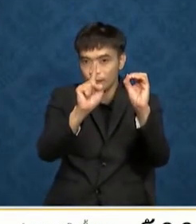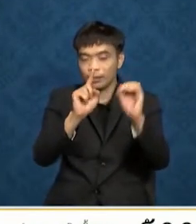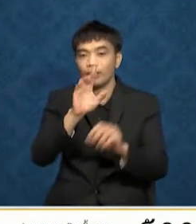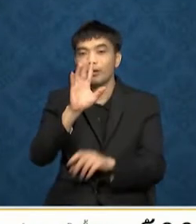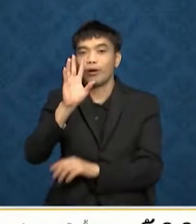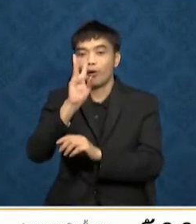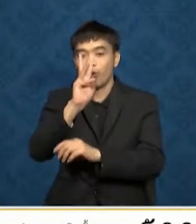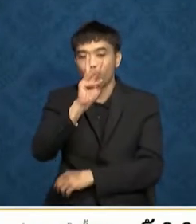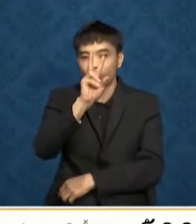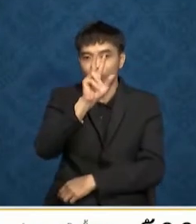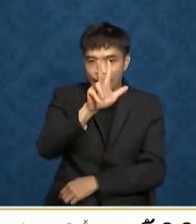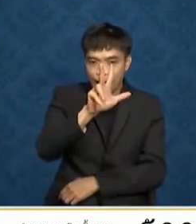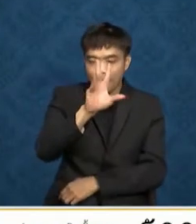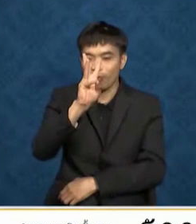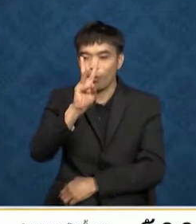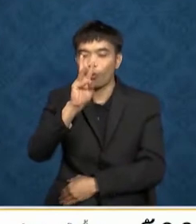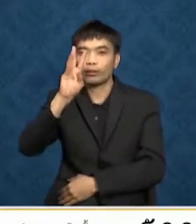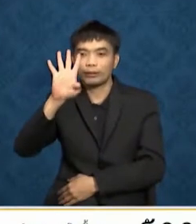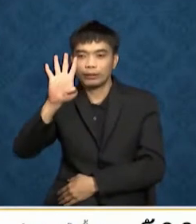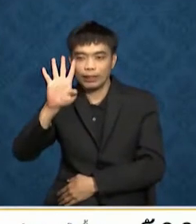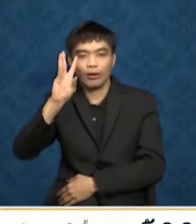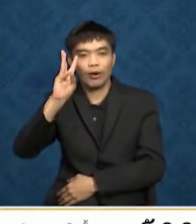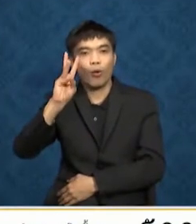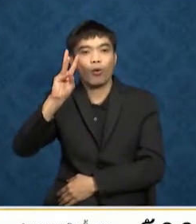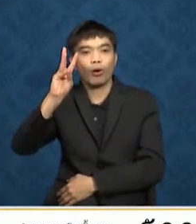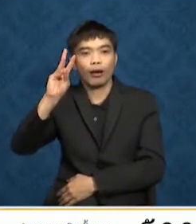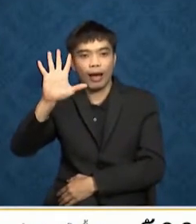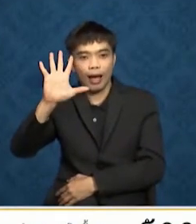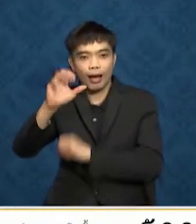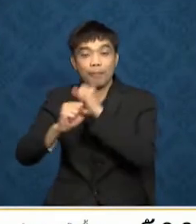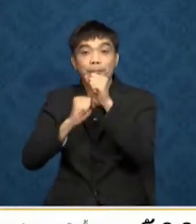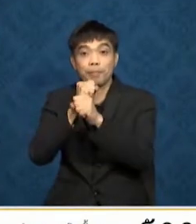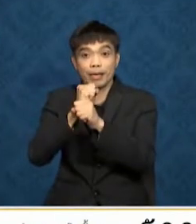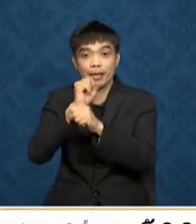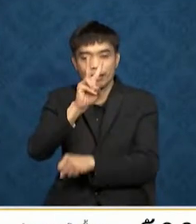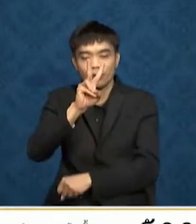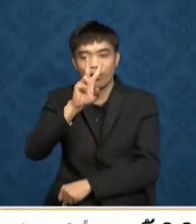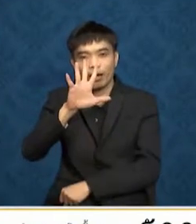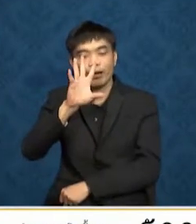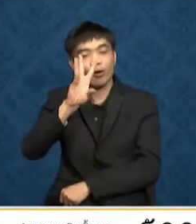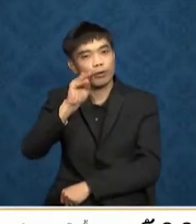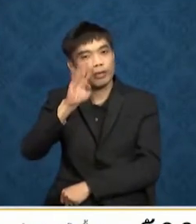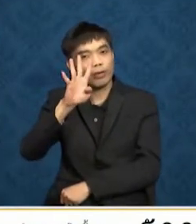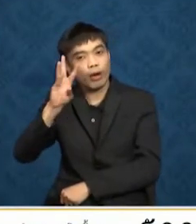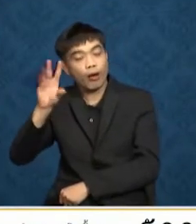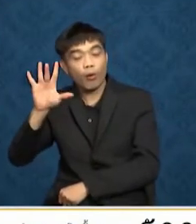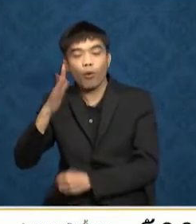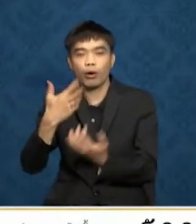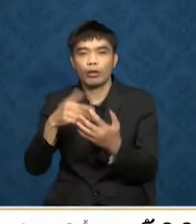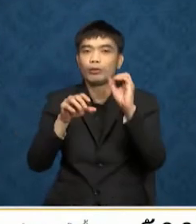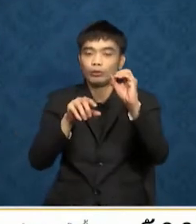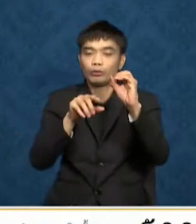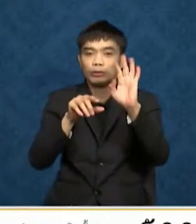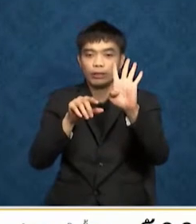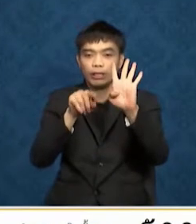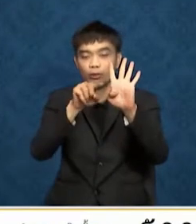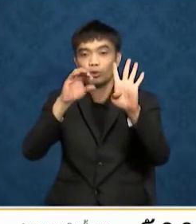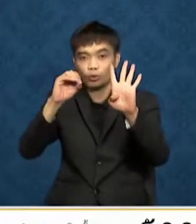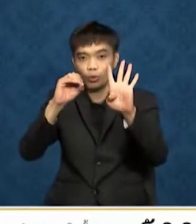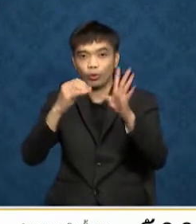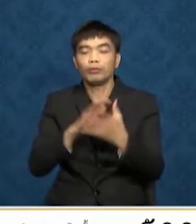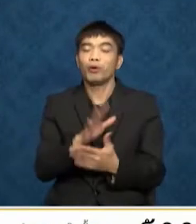65เรามีสถานการณ์โควิดเราตั้งไว้ที่ 4.9 4.6 4.0 66เหลือ